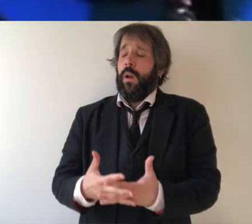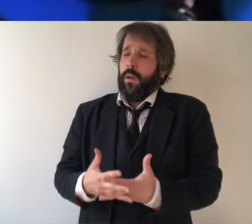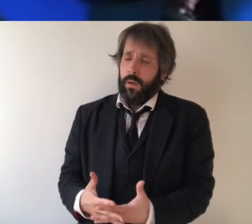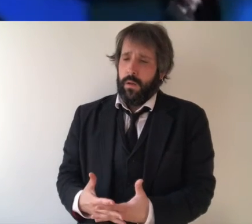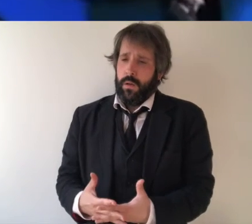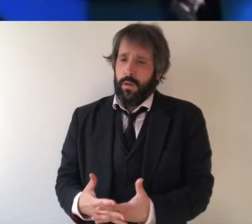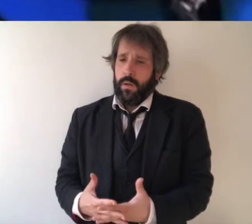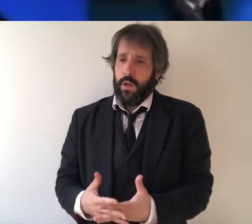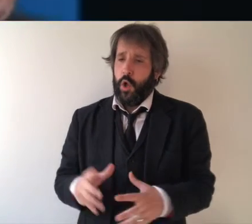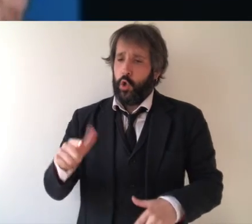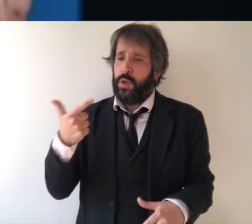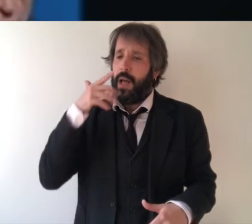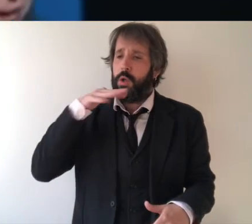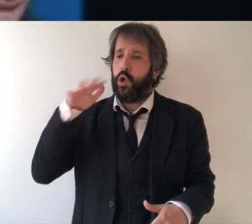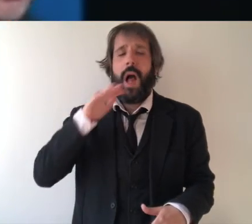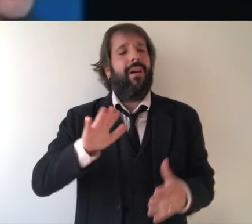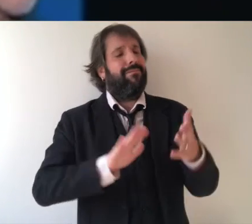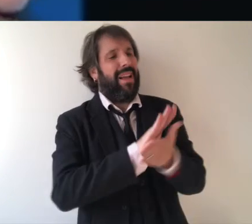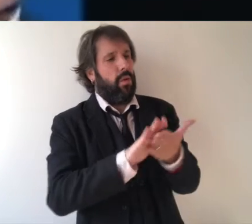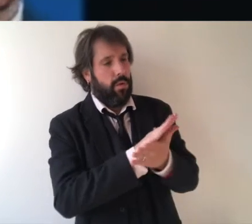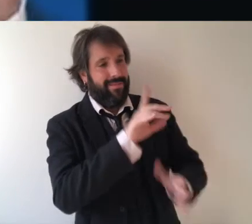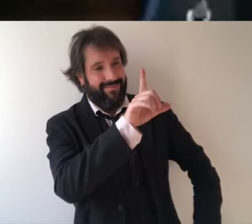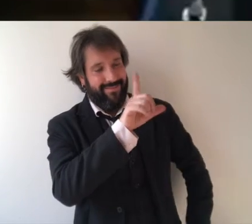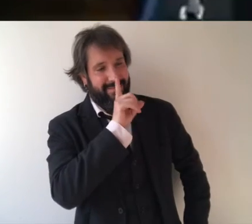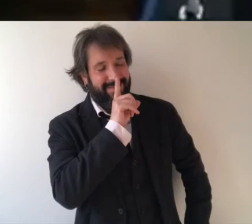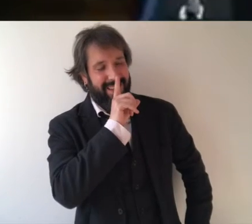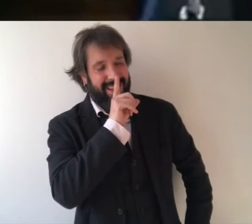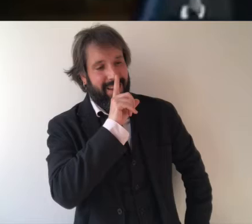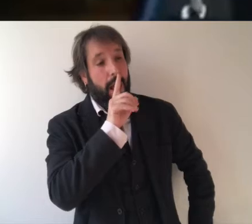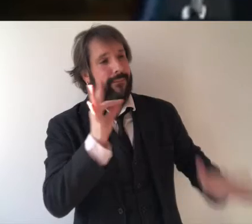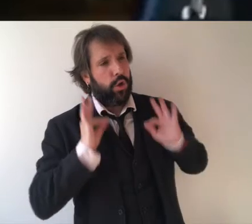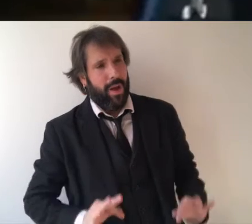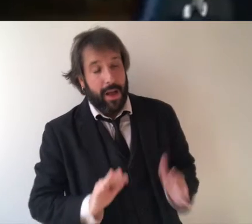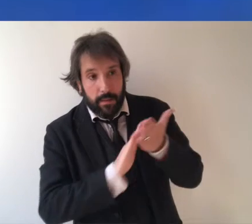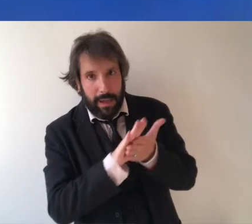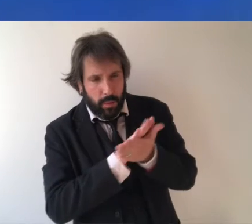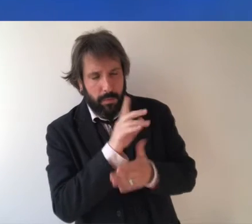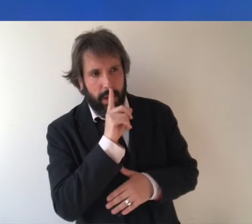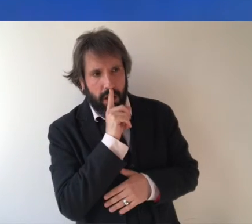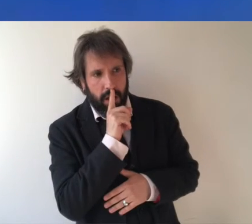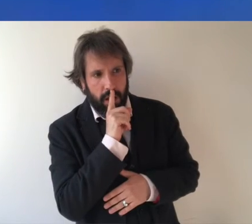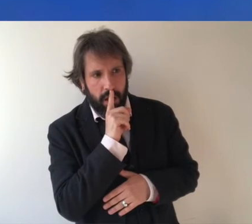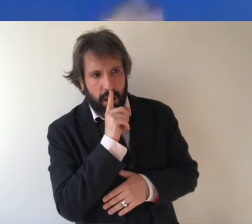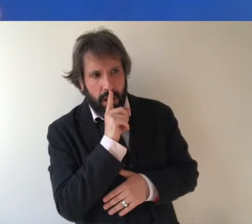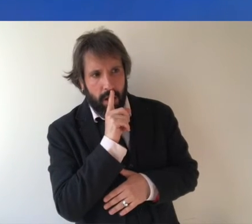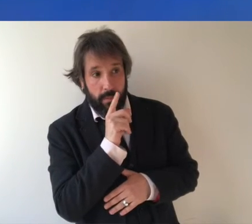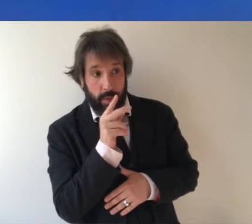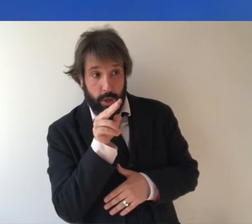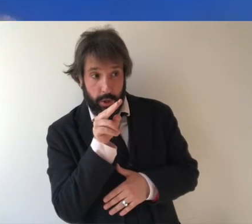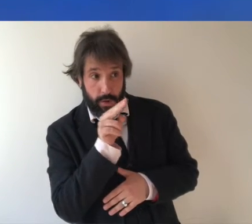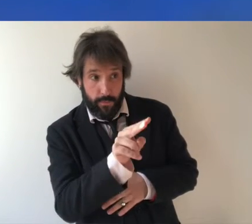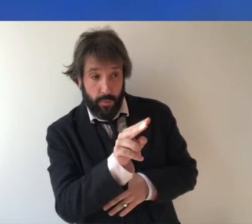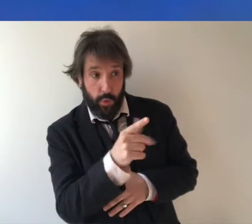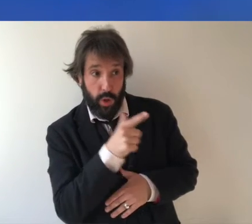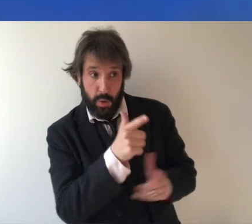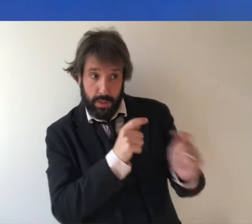Le deuxième chant... Voilà, pardon, une petite seconde. François, excuse-moi. Alors malgré tout, j'ai vu que tu